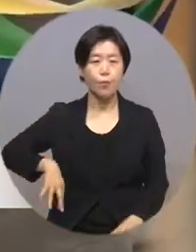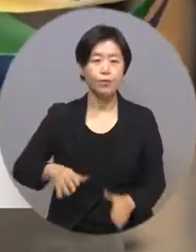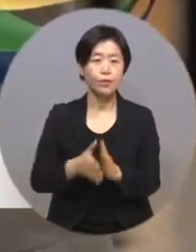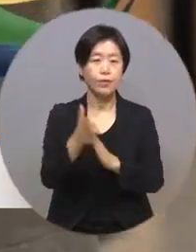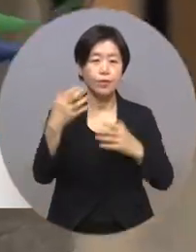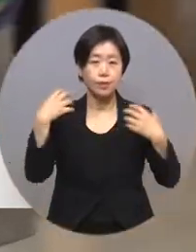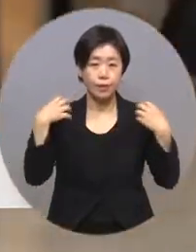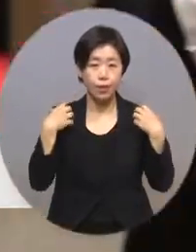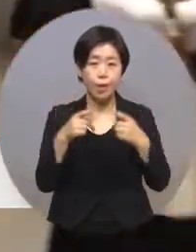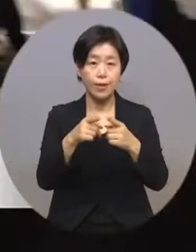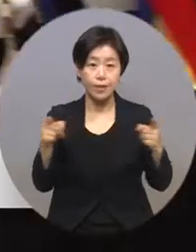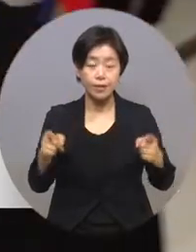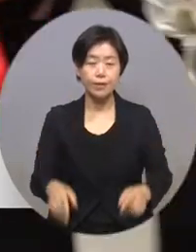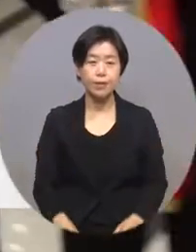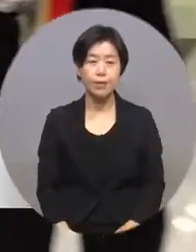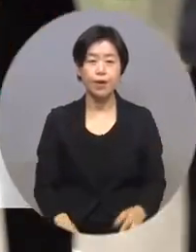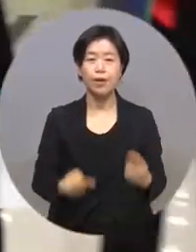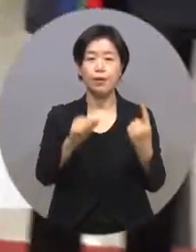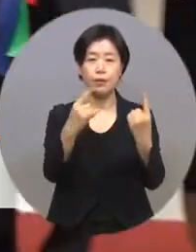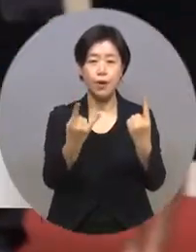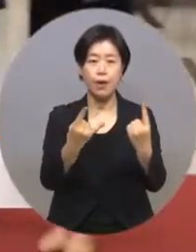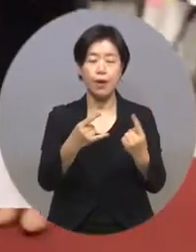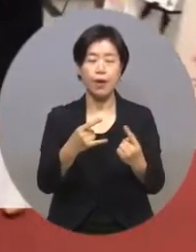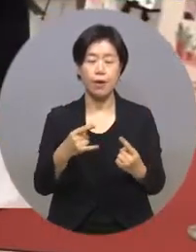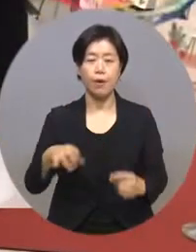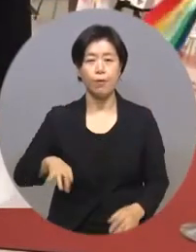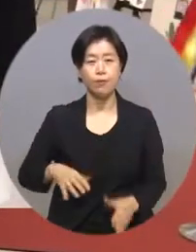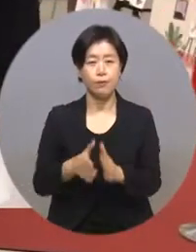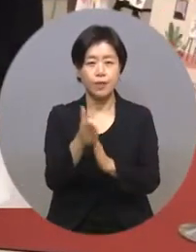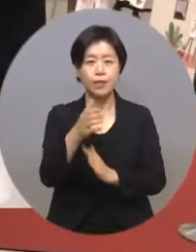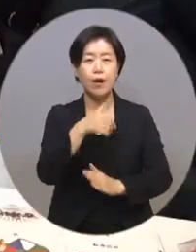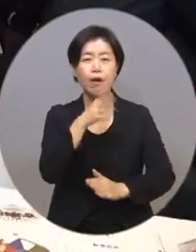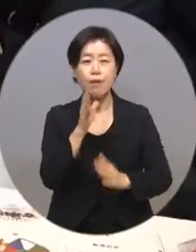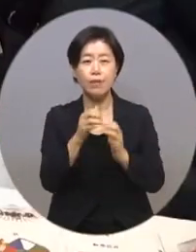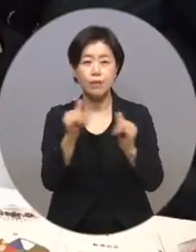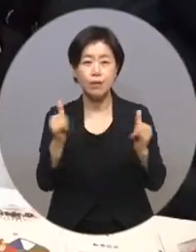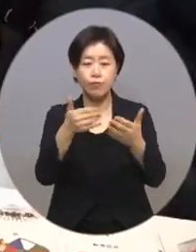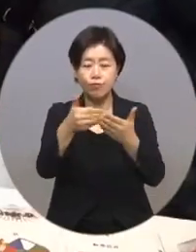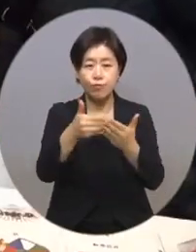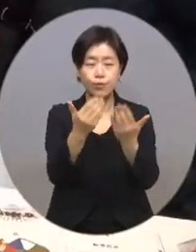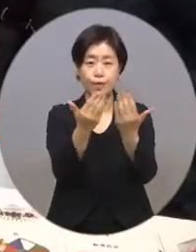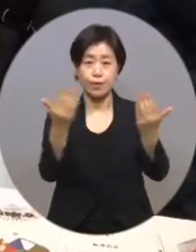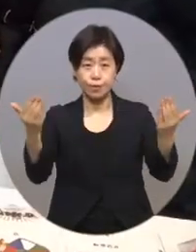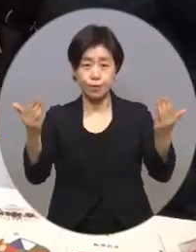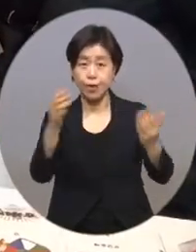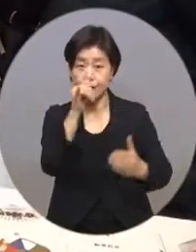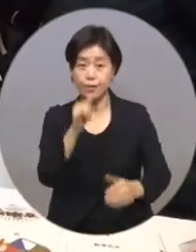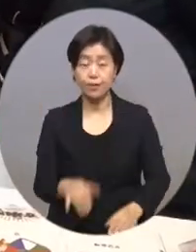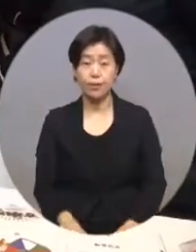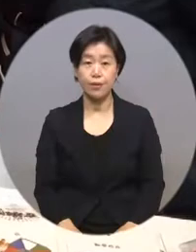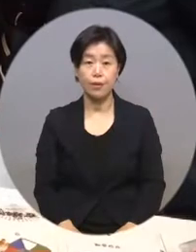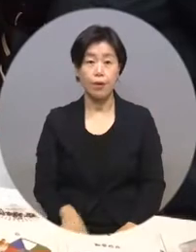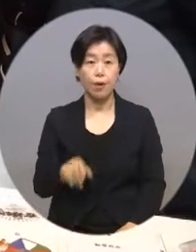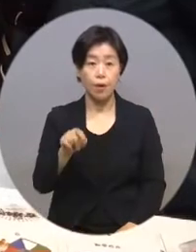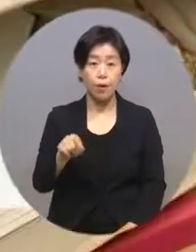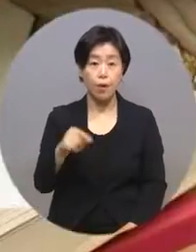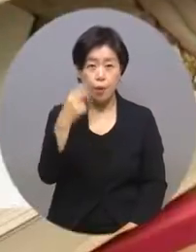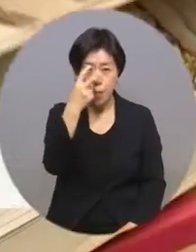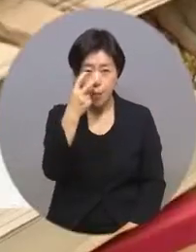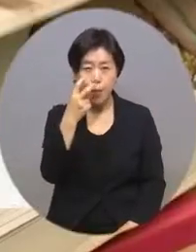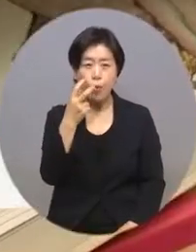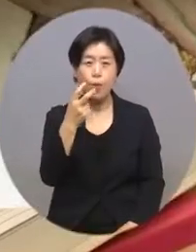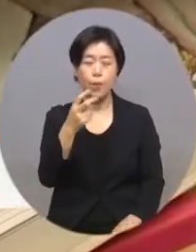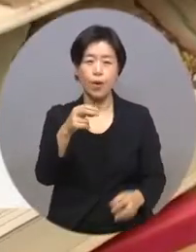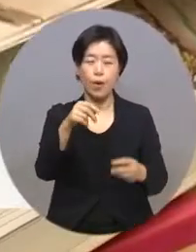제1회 원주시 노인 맞춤 돌봄 서비스 어르신 작품 전시회가 열렸습니다. 이번 행사는 노인 돌봄